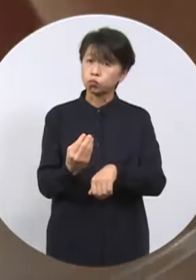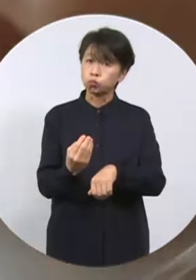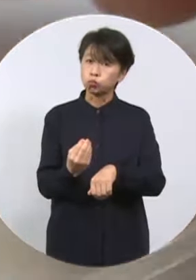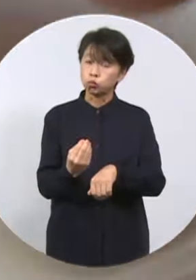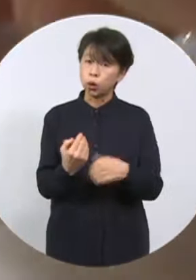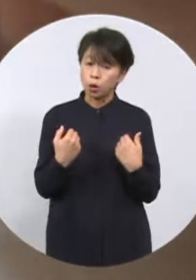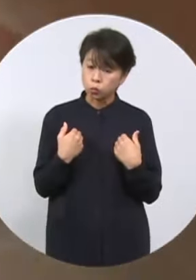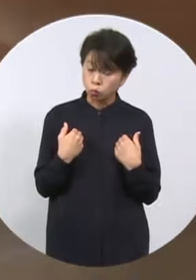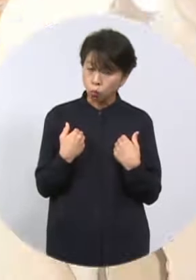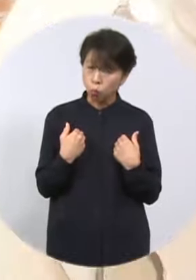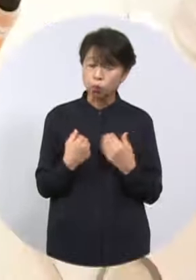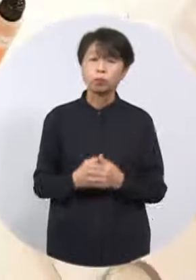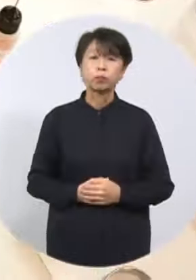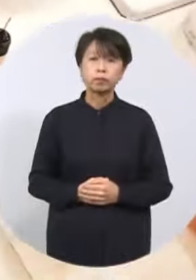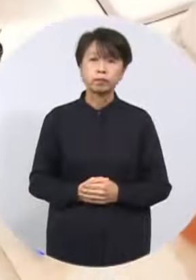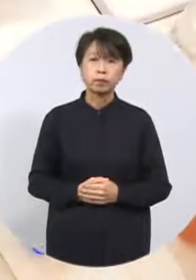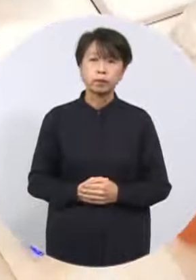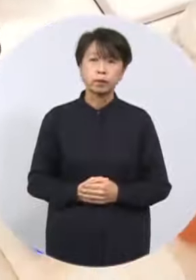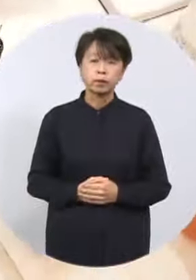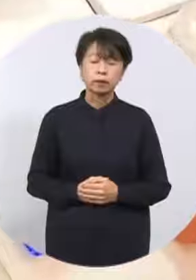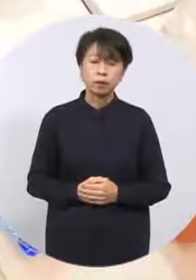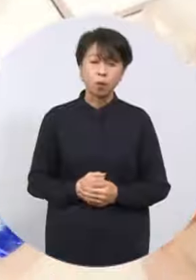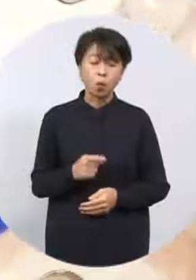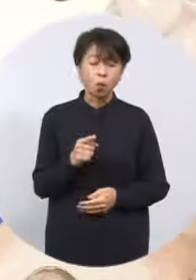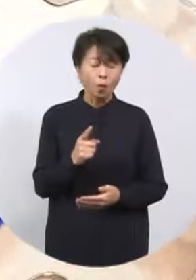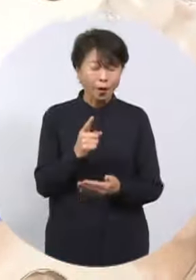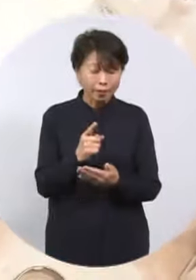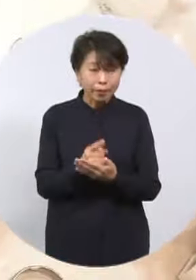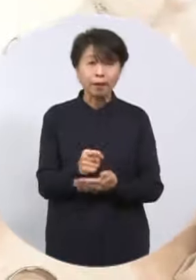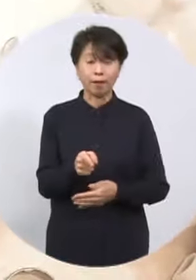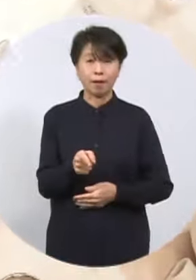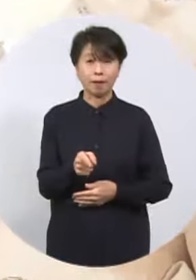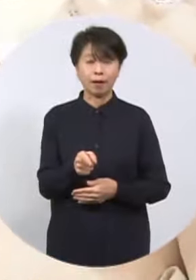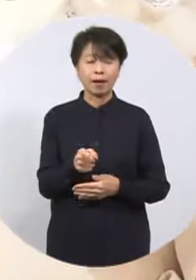か、描き上げるまで。 あ、たったこれだけを描くのに、